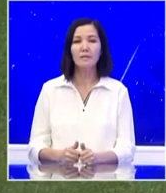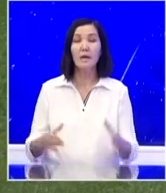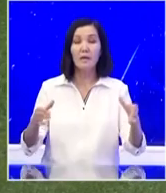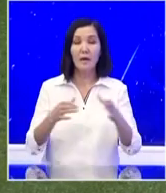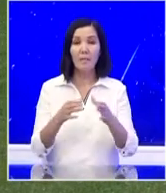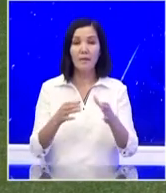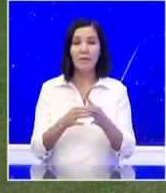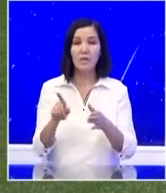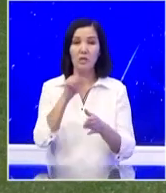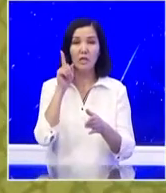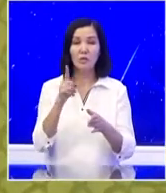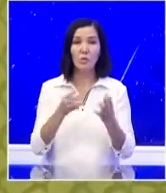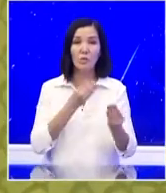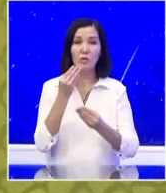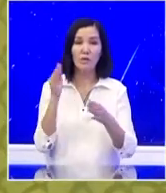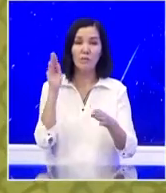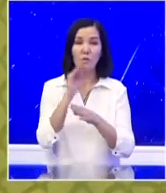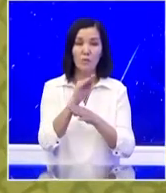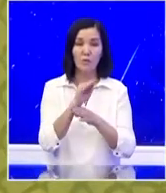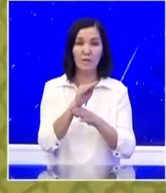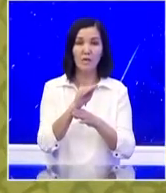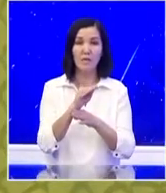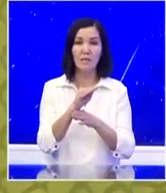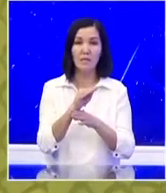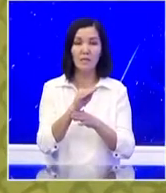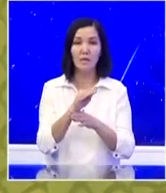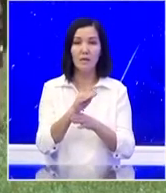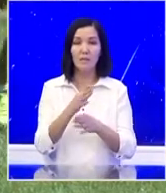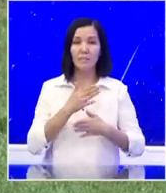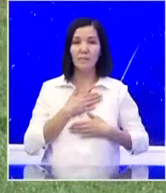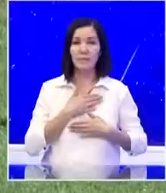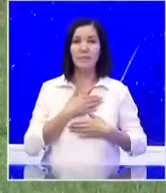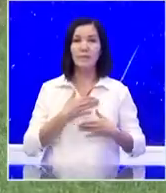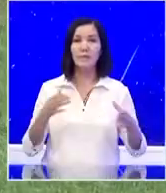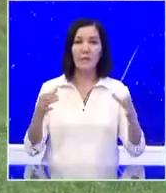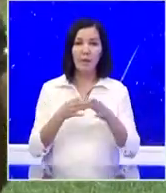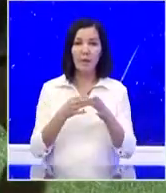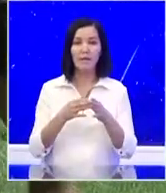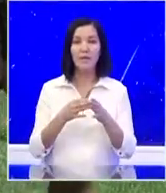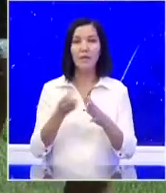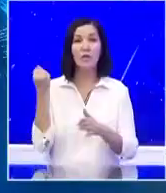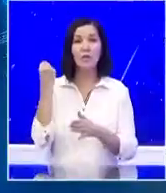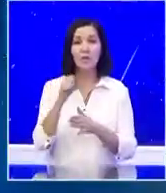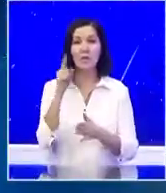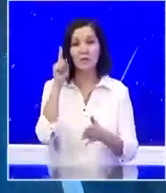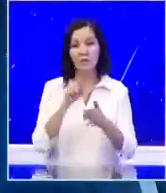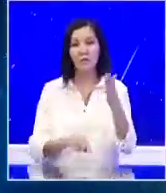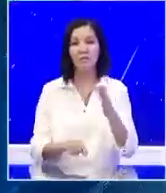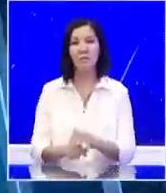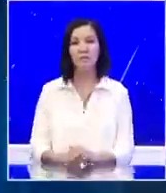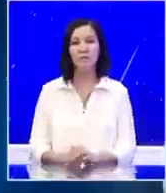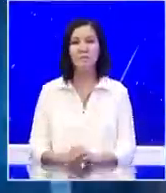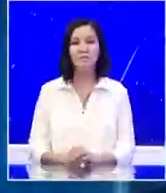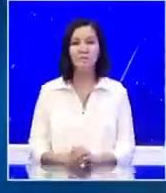қатары жас ойыншылармен толыққан. Ел біріншілігі өтетін болса, мамандар жерлестеріміздің үмітті ақтап, жүлдегер атанарына сенімді. Жарқын Нұрланұлы,